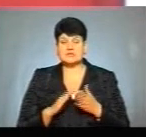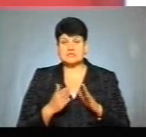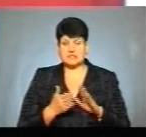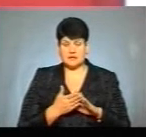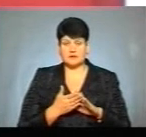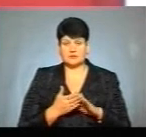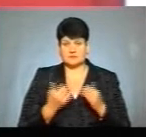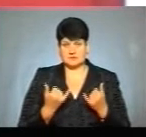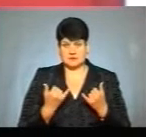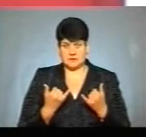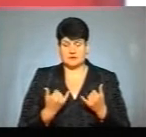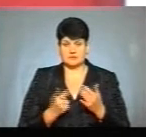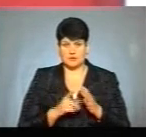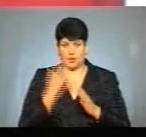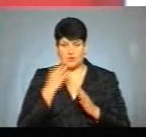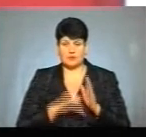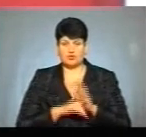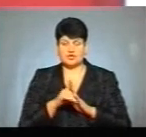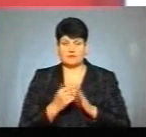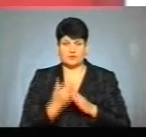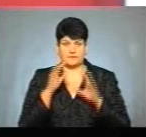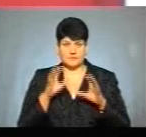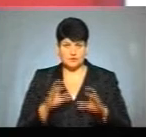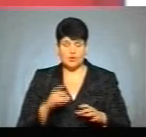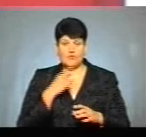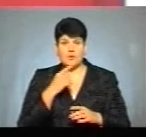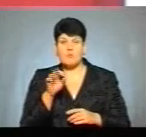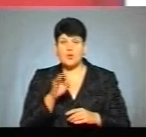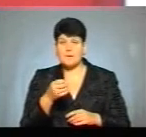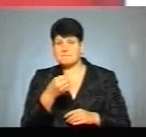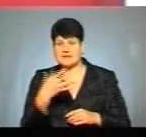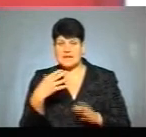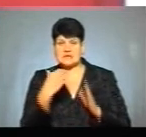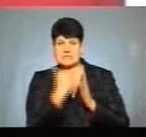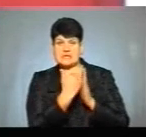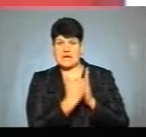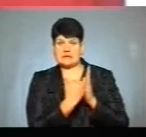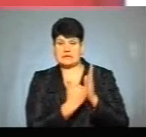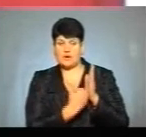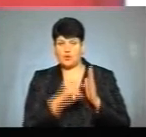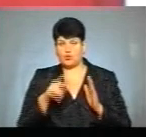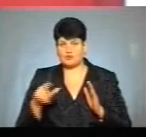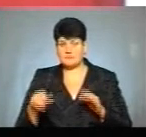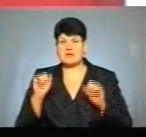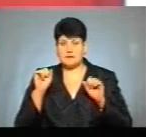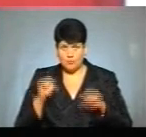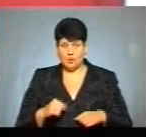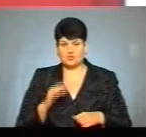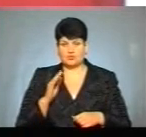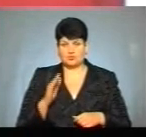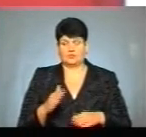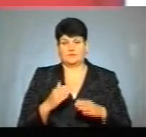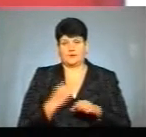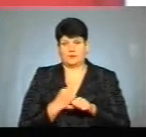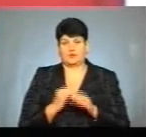з вступом в дію нового закону, стаття 3 говорить про 15 категорій осіб, які можуть бути вчиняти